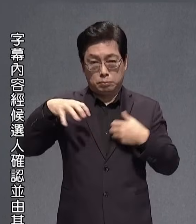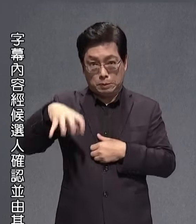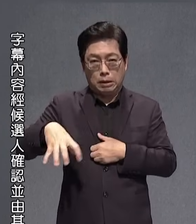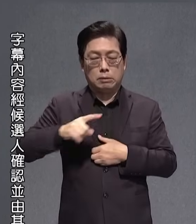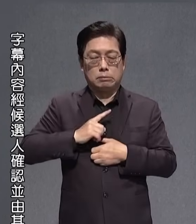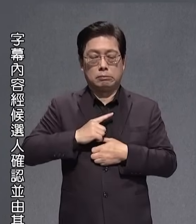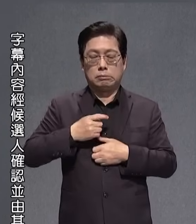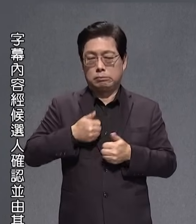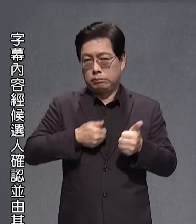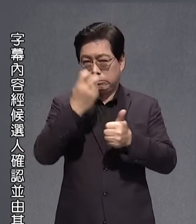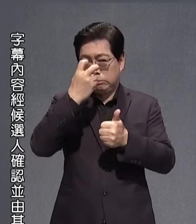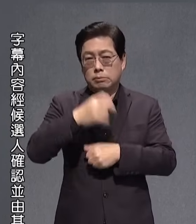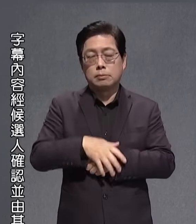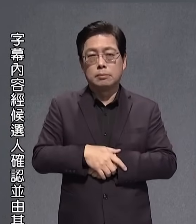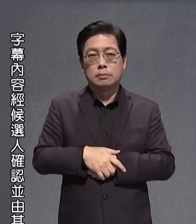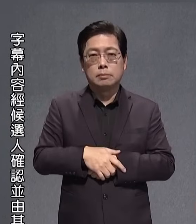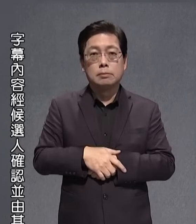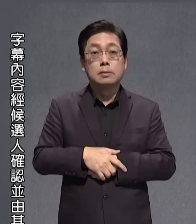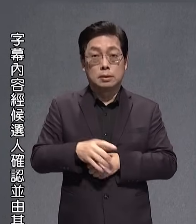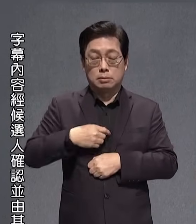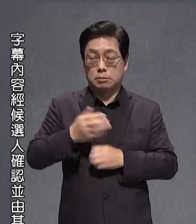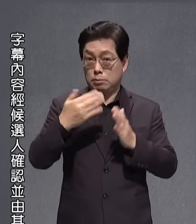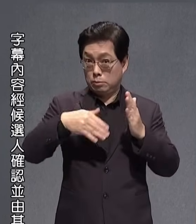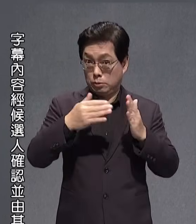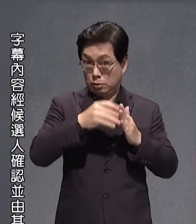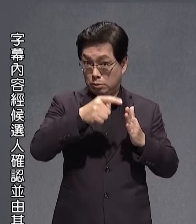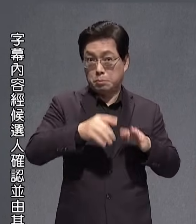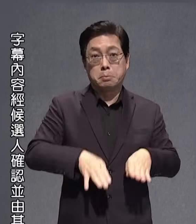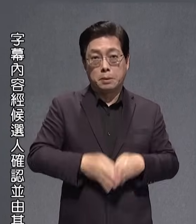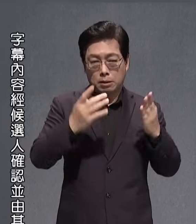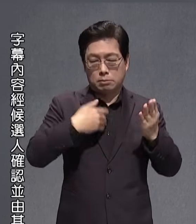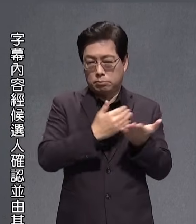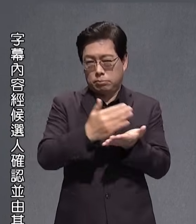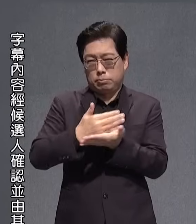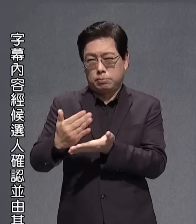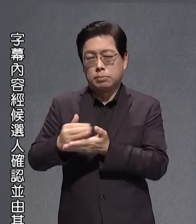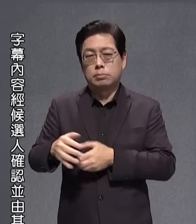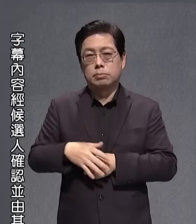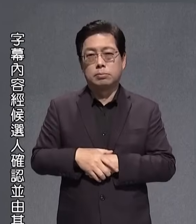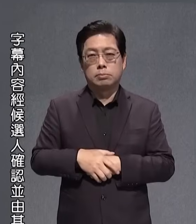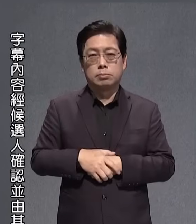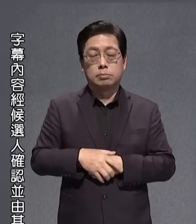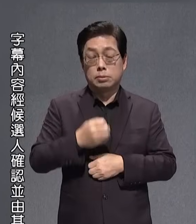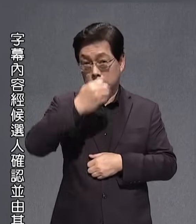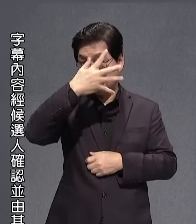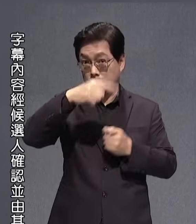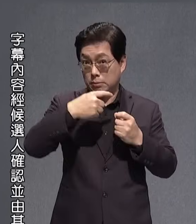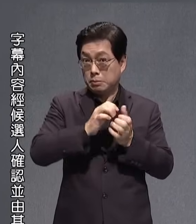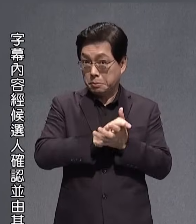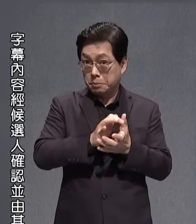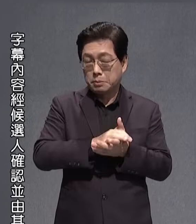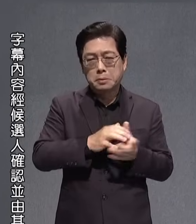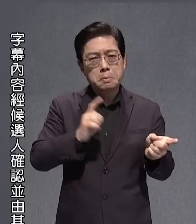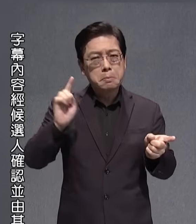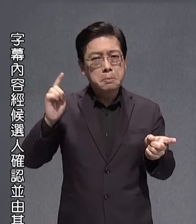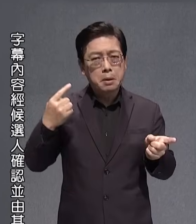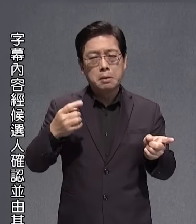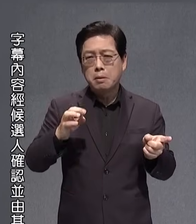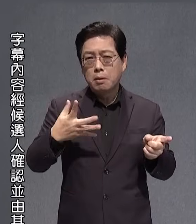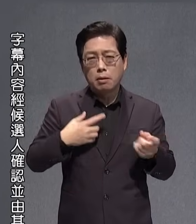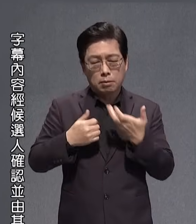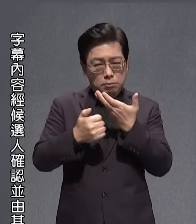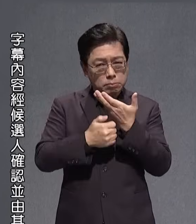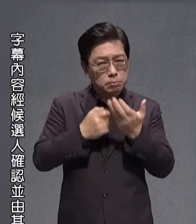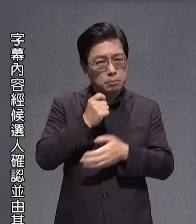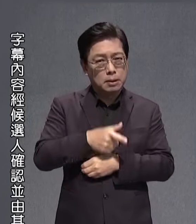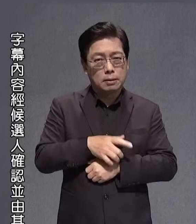缉毒品。第一个要做的，从校园毒品开始扫荡，从青少年是什么原因？买卖